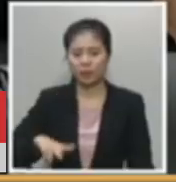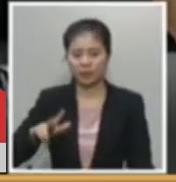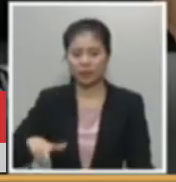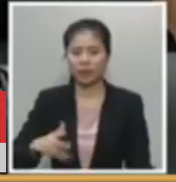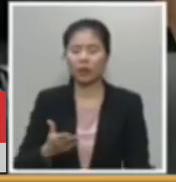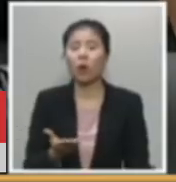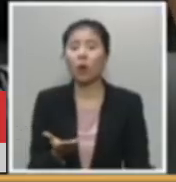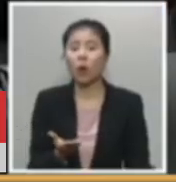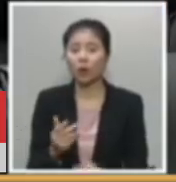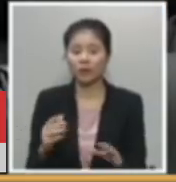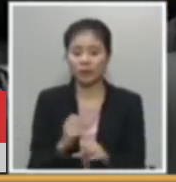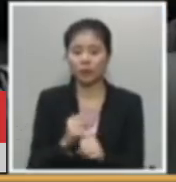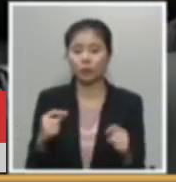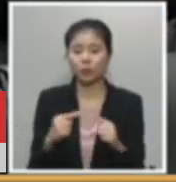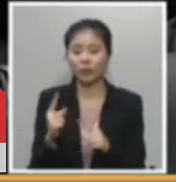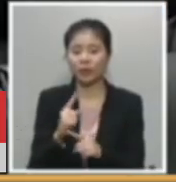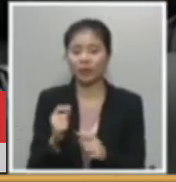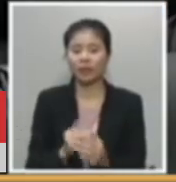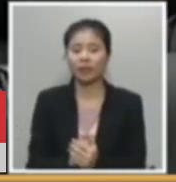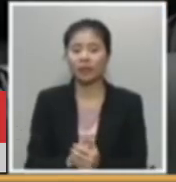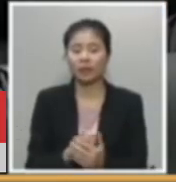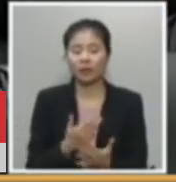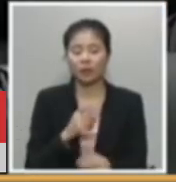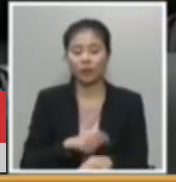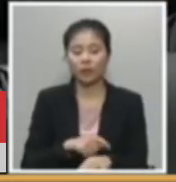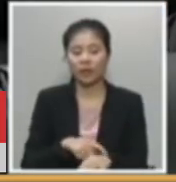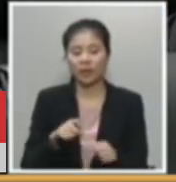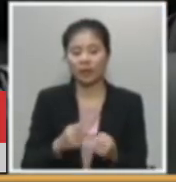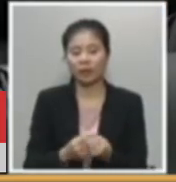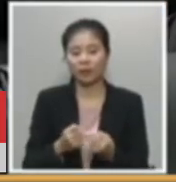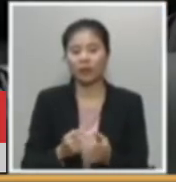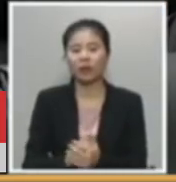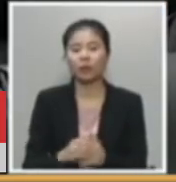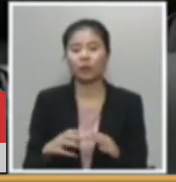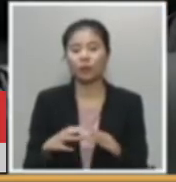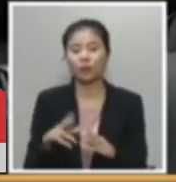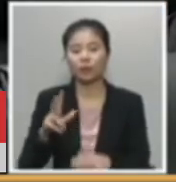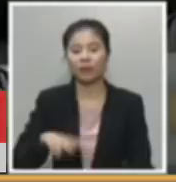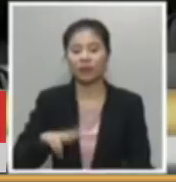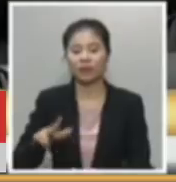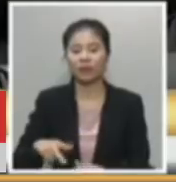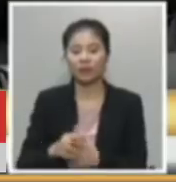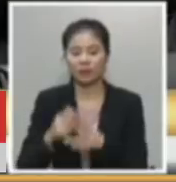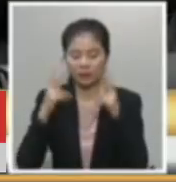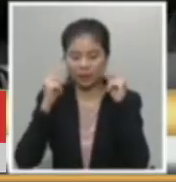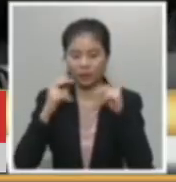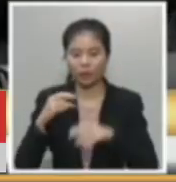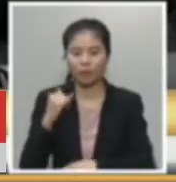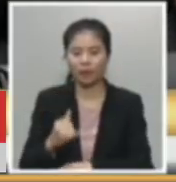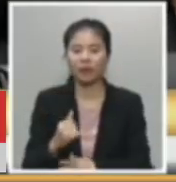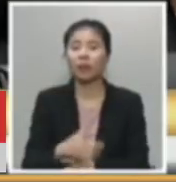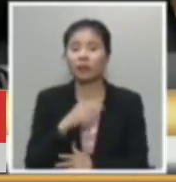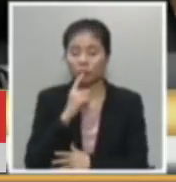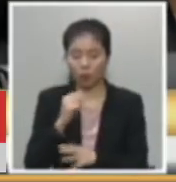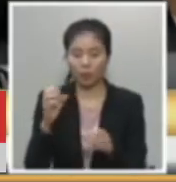ขอสรุปนะครับแล้วก็ให้หักเวลาของพรรคเพื่อไทยนะครับเนี่ยท่านนายกก็มาพอดีเลยนะครับเนี่ยจะได้ตอบ